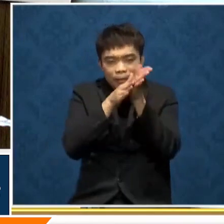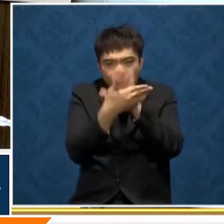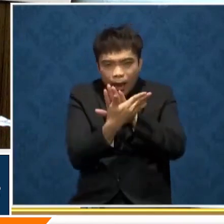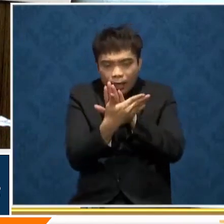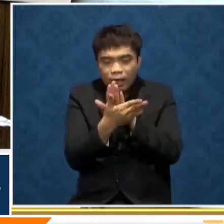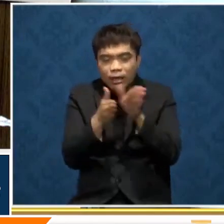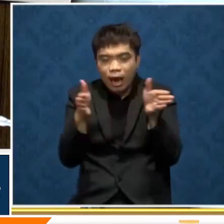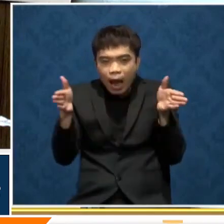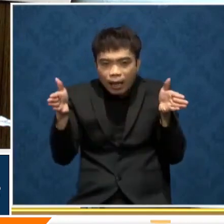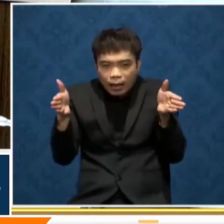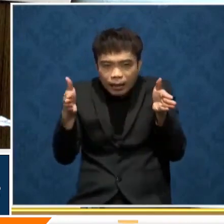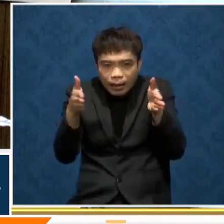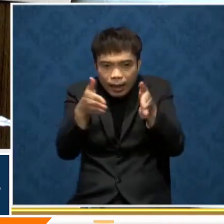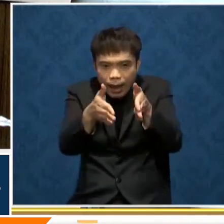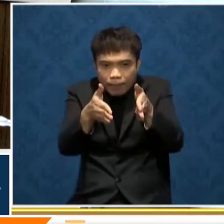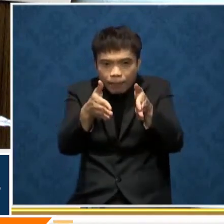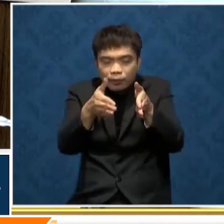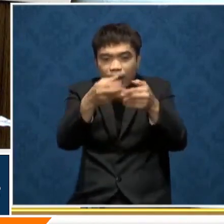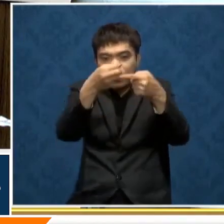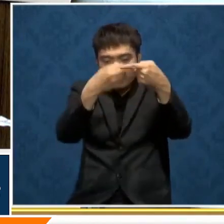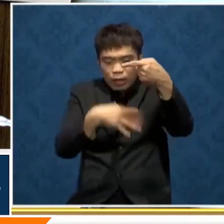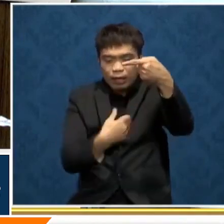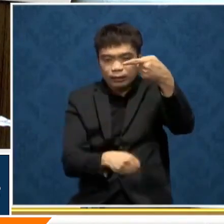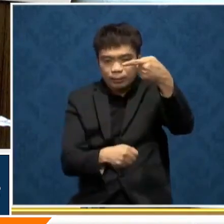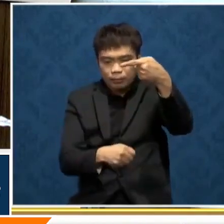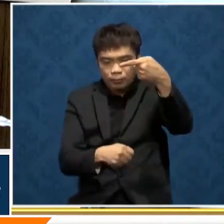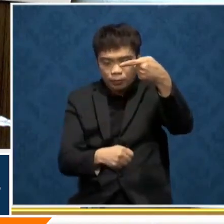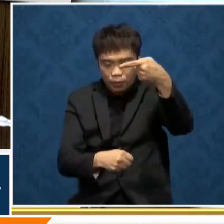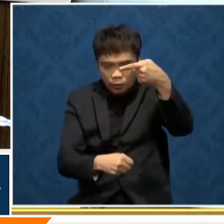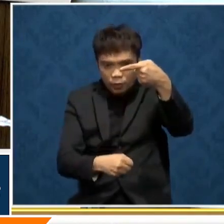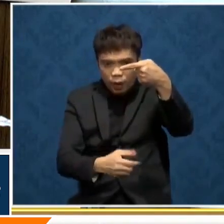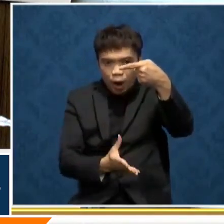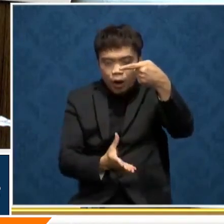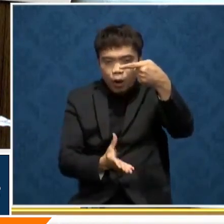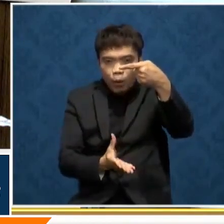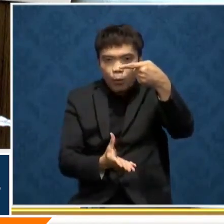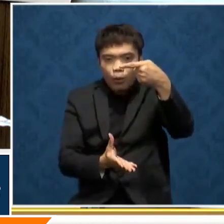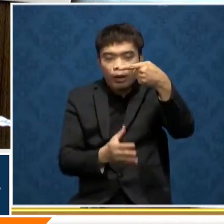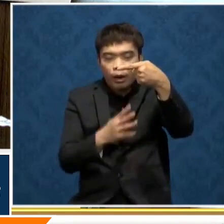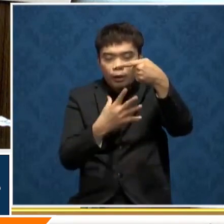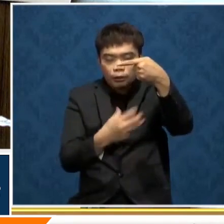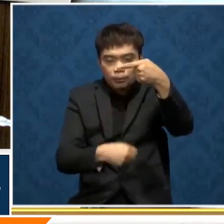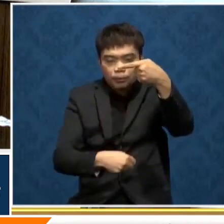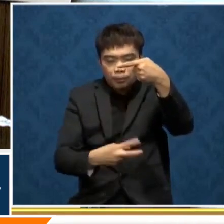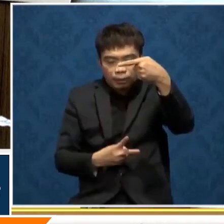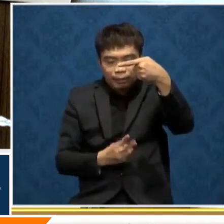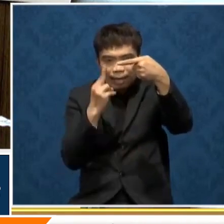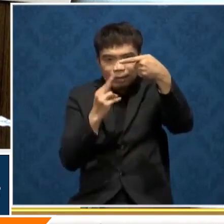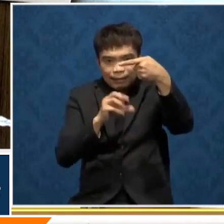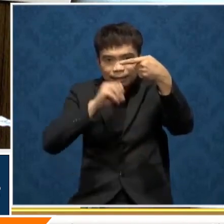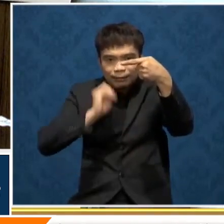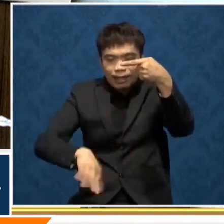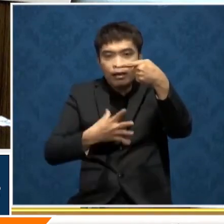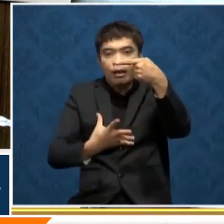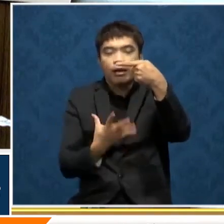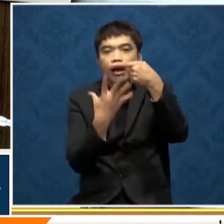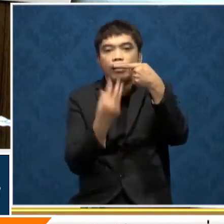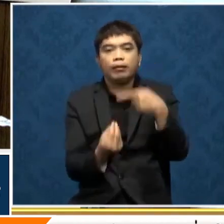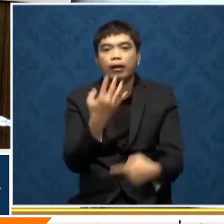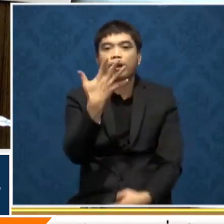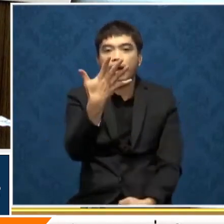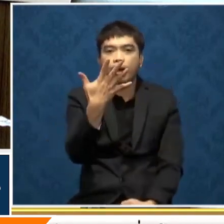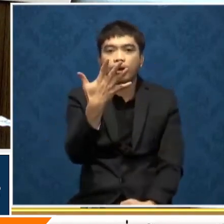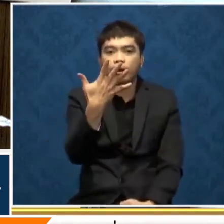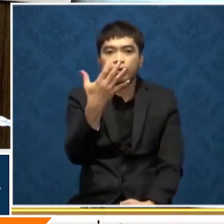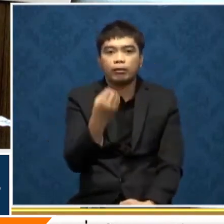ลงอีกครับจาก 10ด้านเหลือแค่ 5กิจกรรมปฏิรูปซึ่งโดยหลักการแล้วก็ยังคล้ายๆ